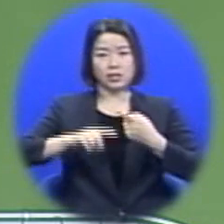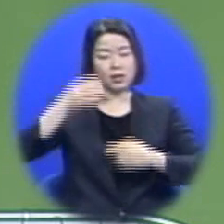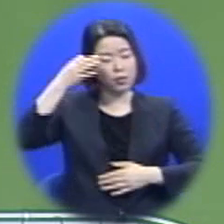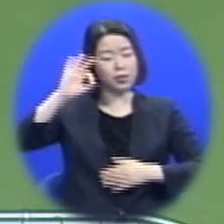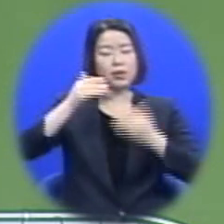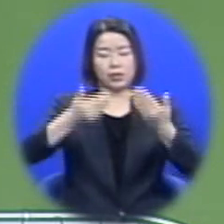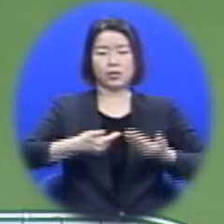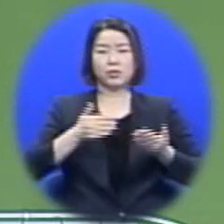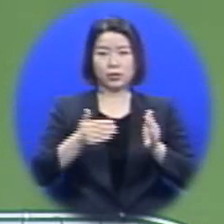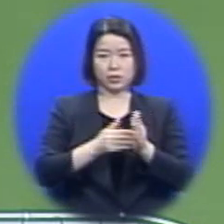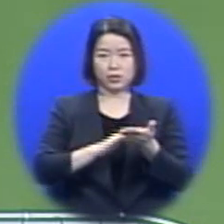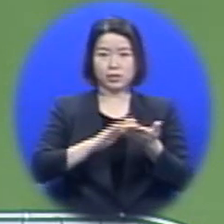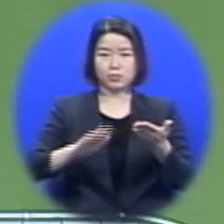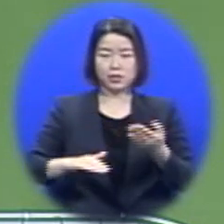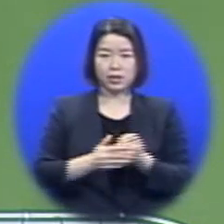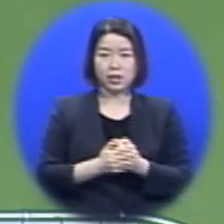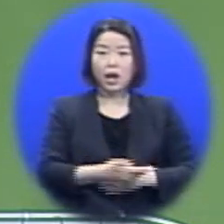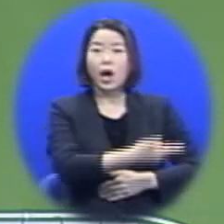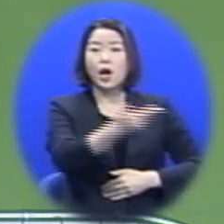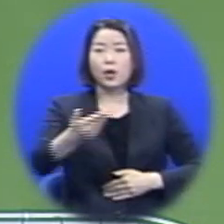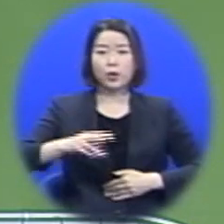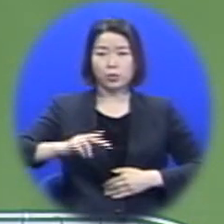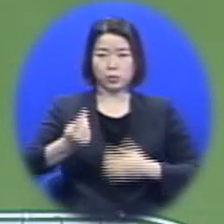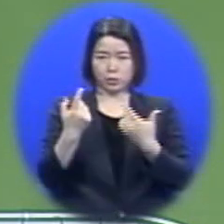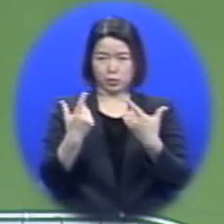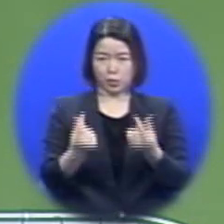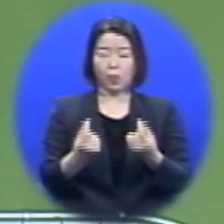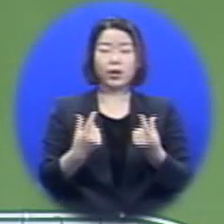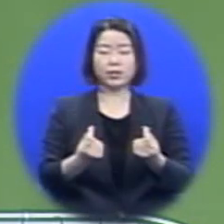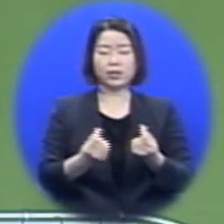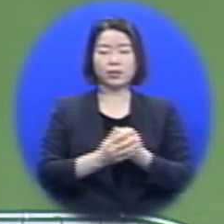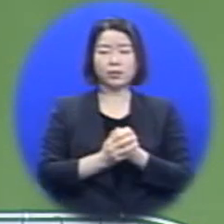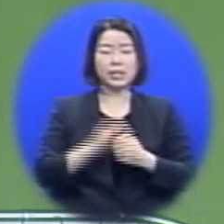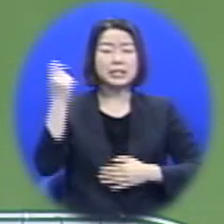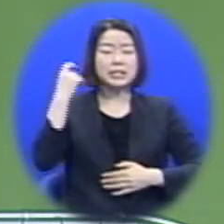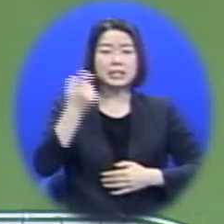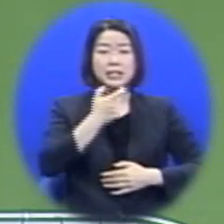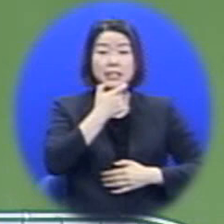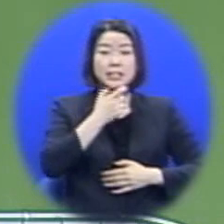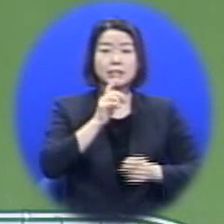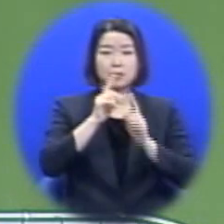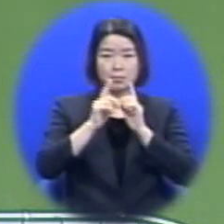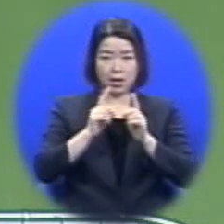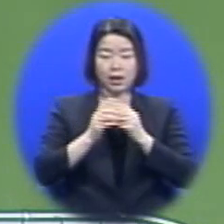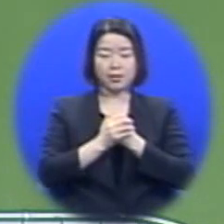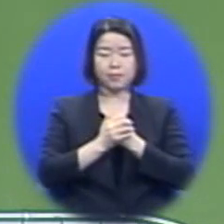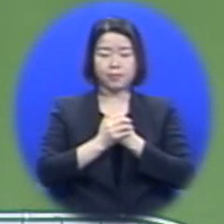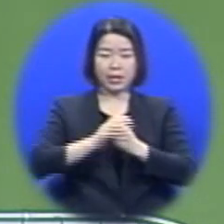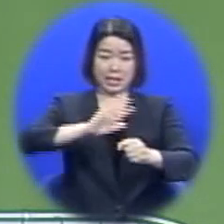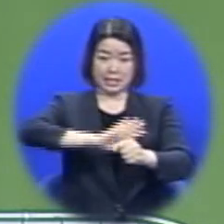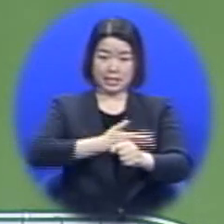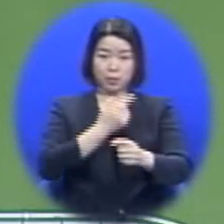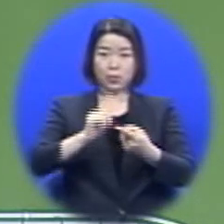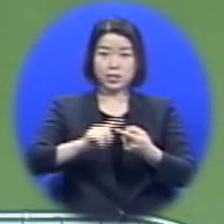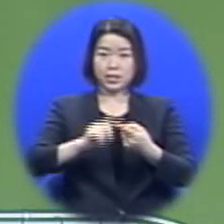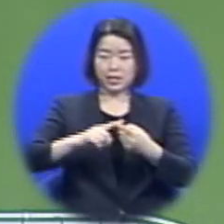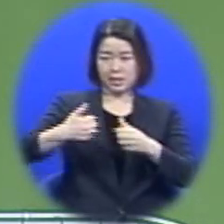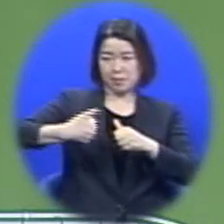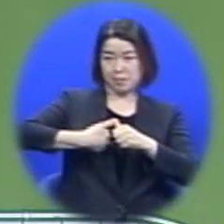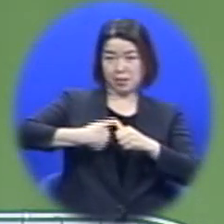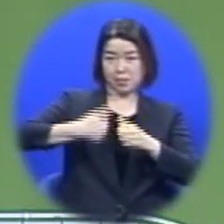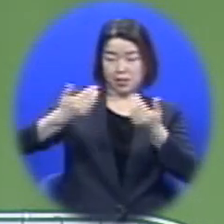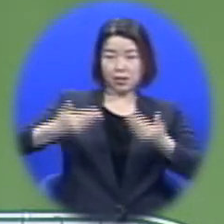여러분들에게도 꼭 같습니다. 듣기 싫은 말, 주로 잘못을 지적하는 이야기죠. 부부